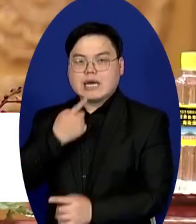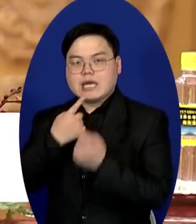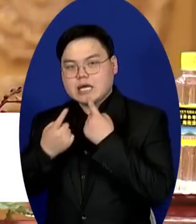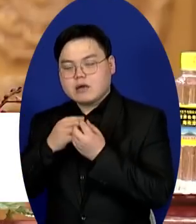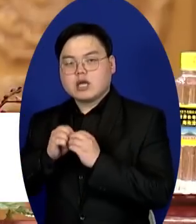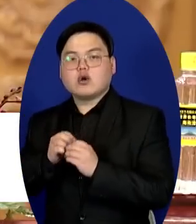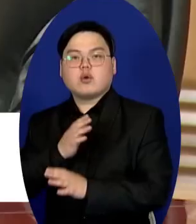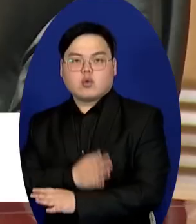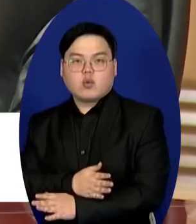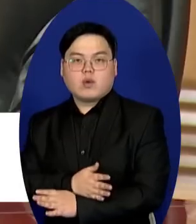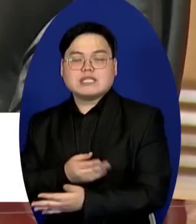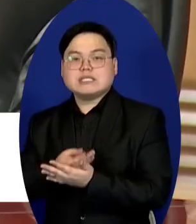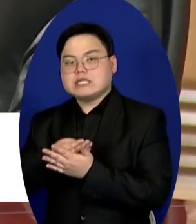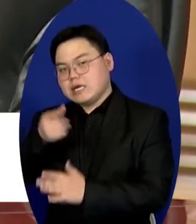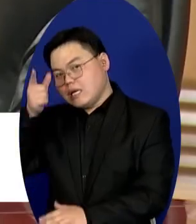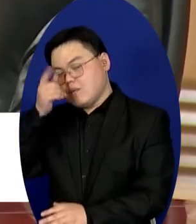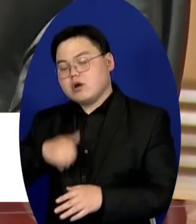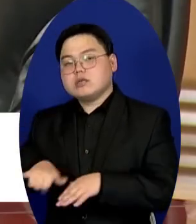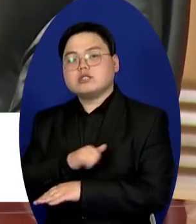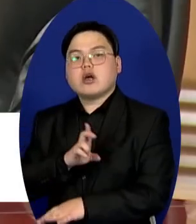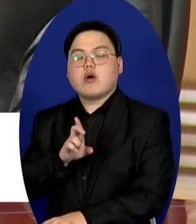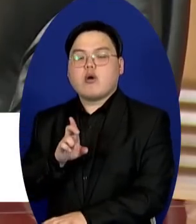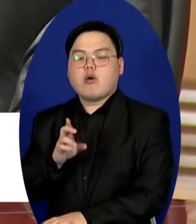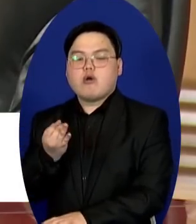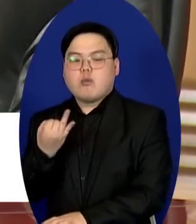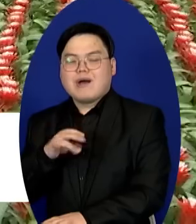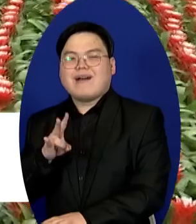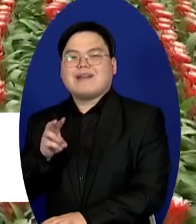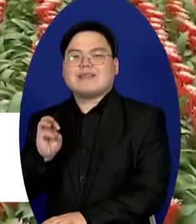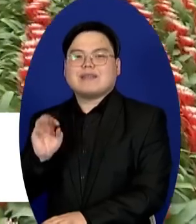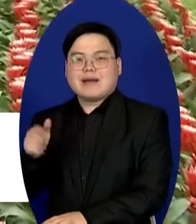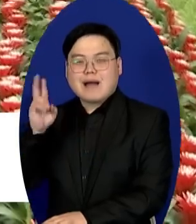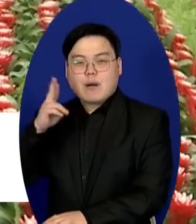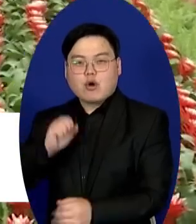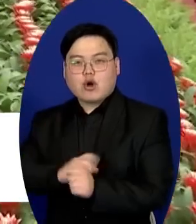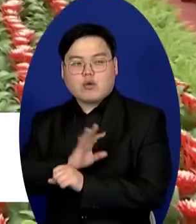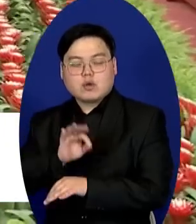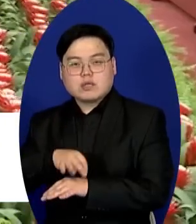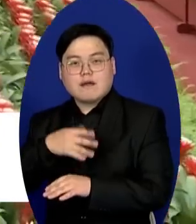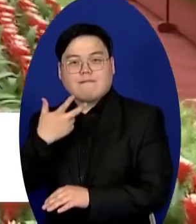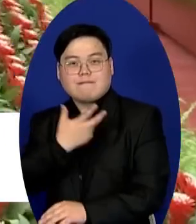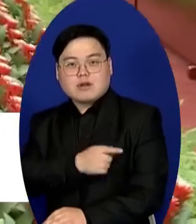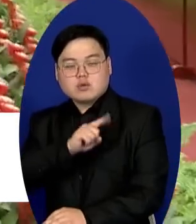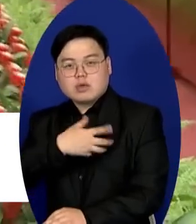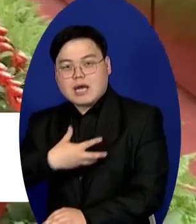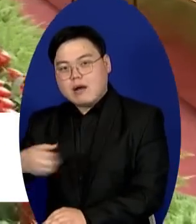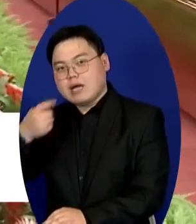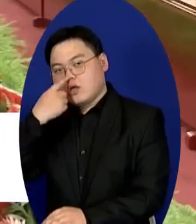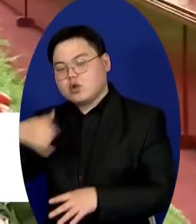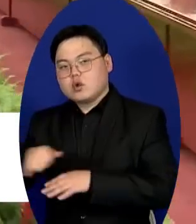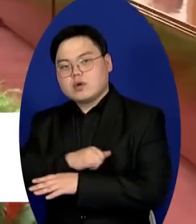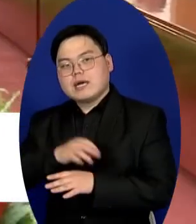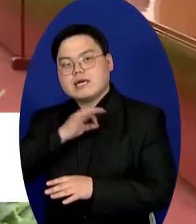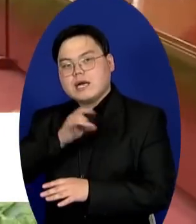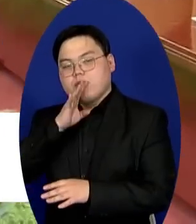өрнүүлжээ. Тухайлбал Германы BioNTech компани COVID-19 эсрэг вакцинд зөвшөөрөл авч Хятадд нэвтрүүлэх асуудлыг төрөгдөх гээр ярилцсан